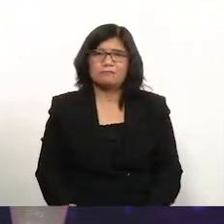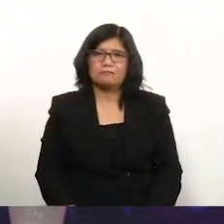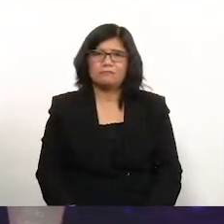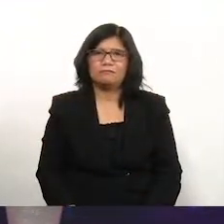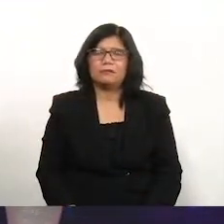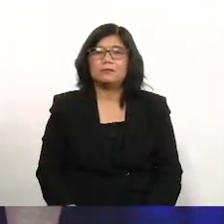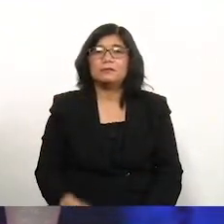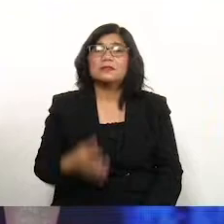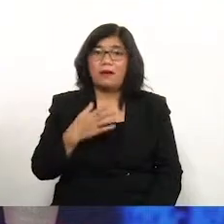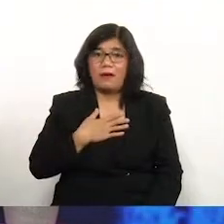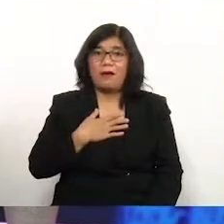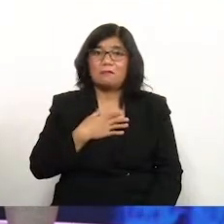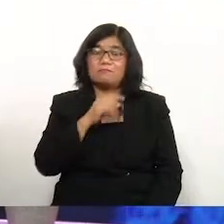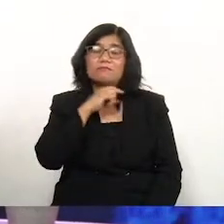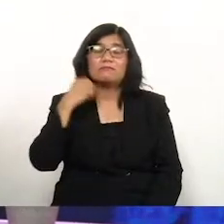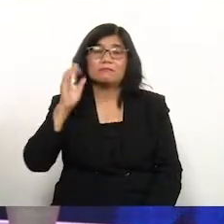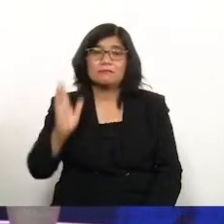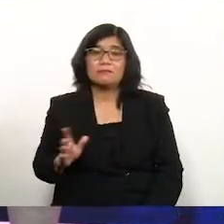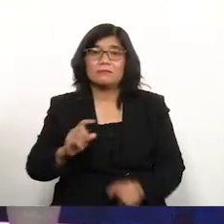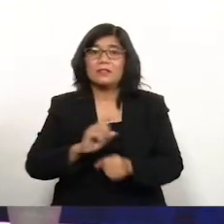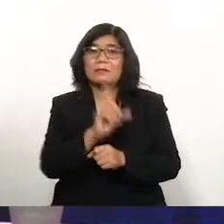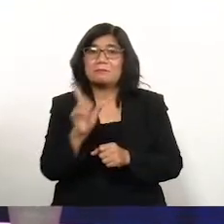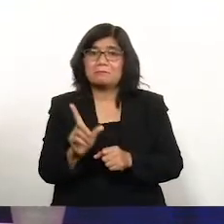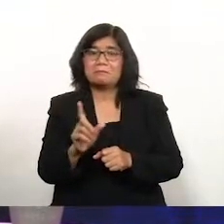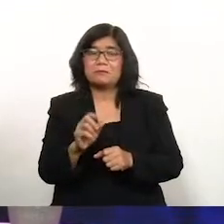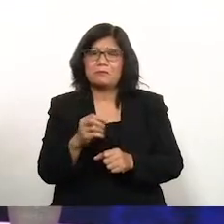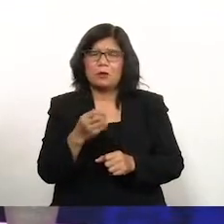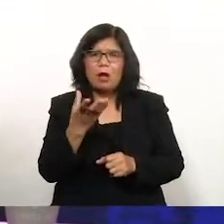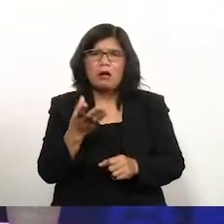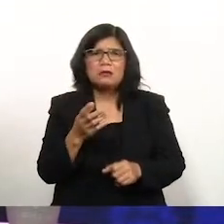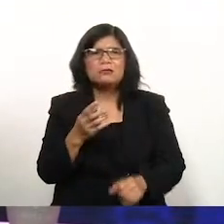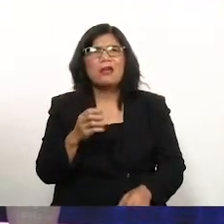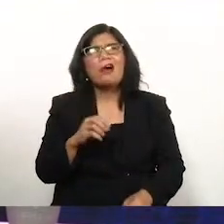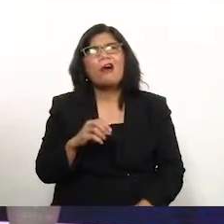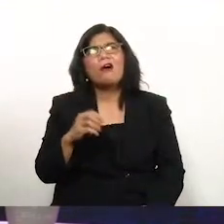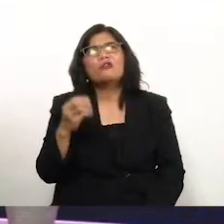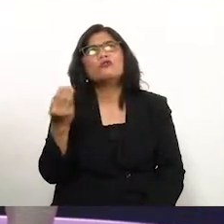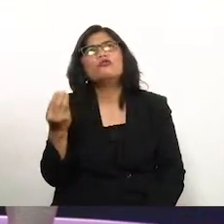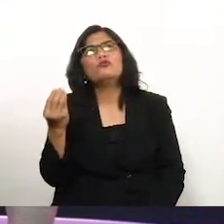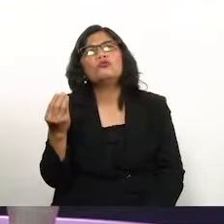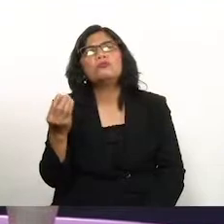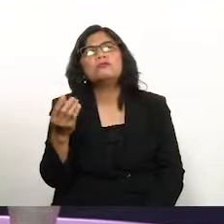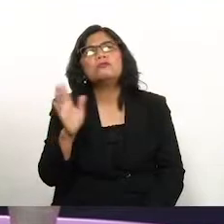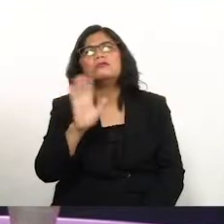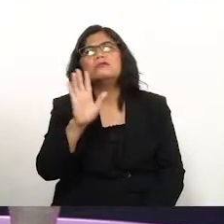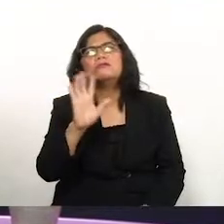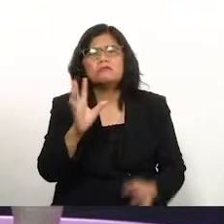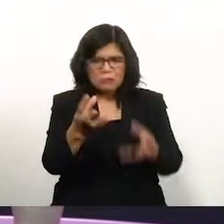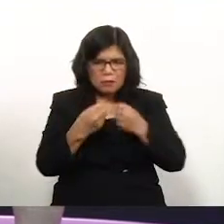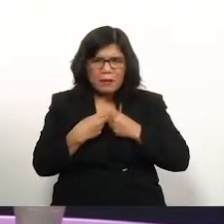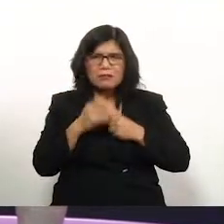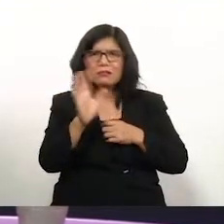diberkati Hai karena saya udah tunggu saya dapat oh no ini dia